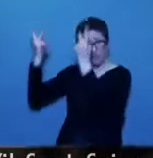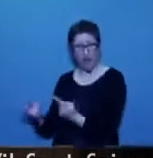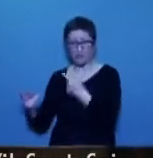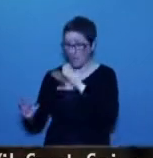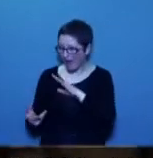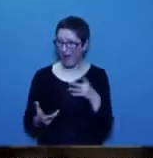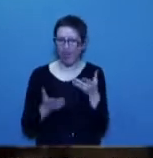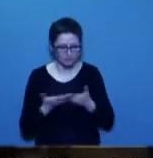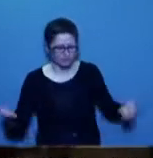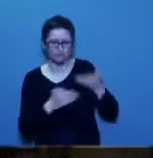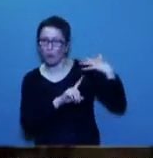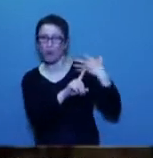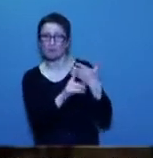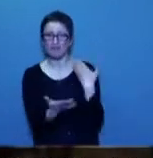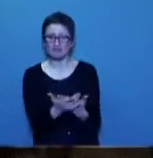est.